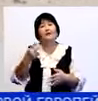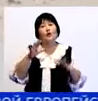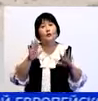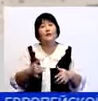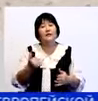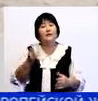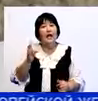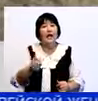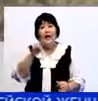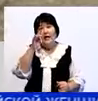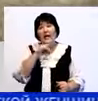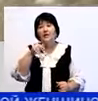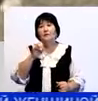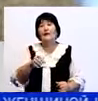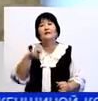место на